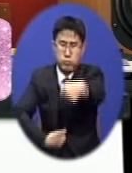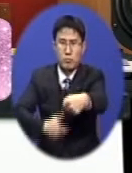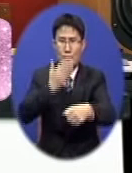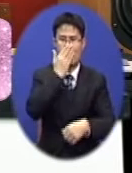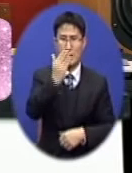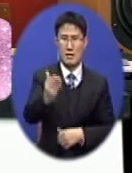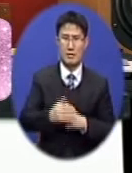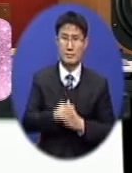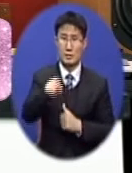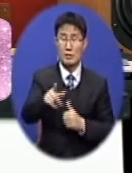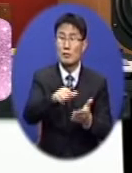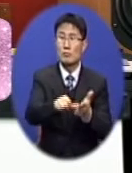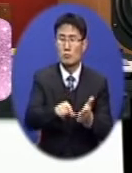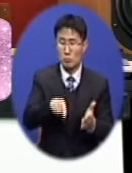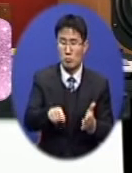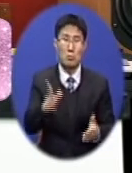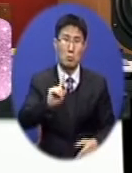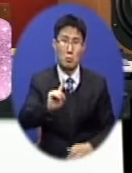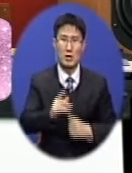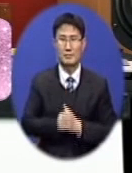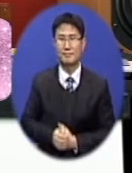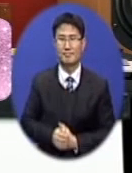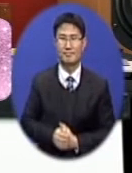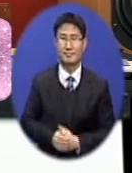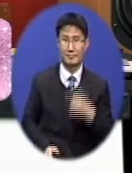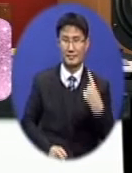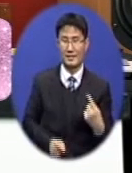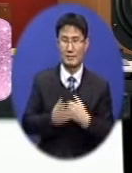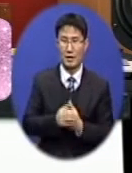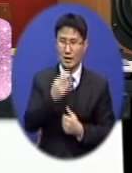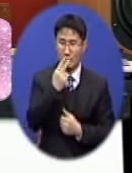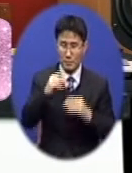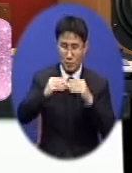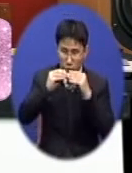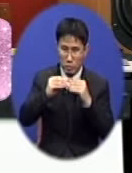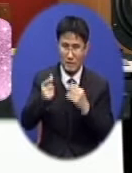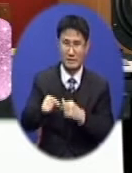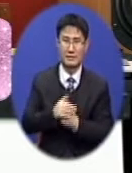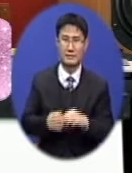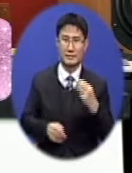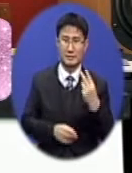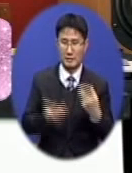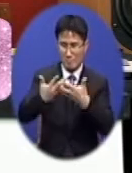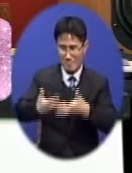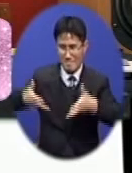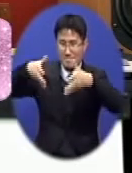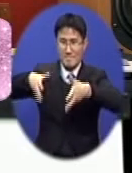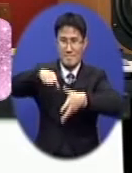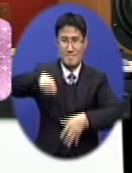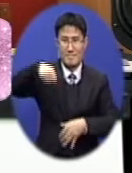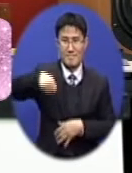사고도 발생합니다. 이 기구는 무엇일까요? 네, 네. 1번 비닐봉지, 2번 장바구니,